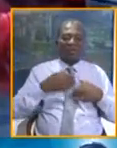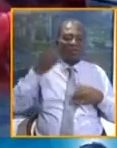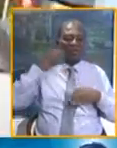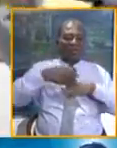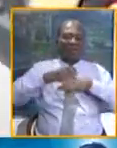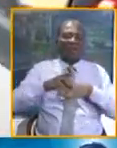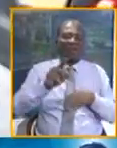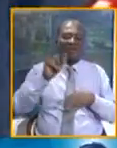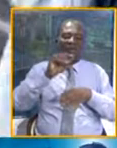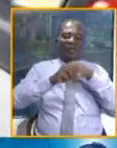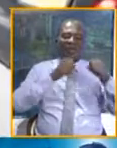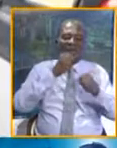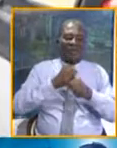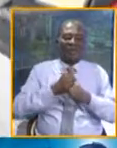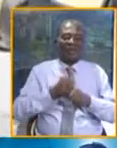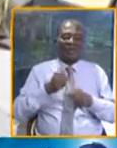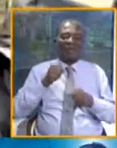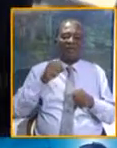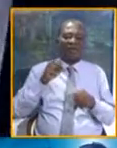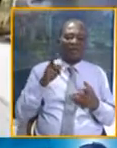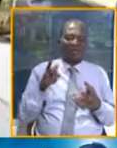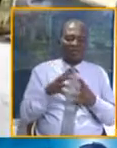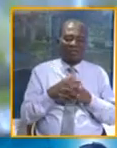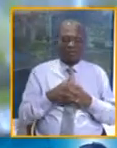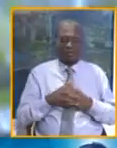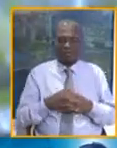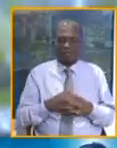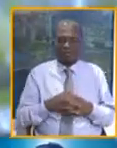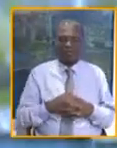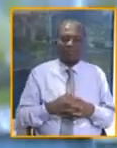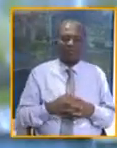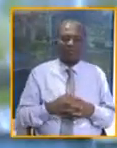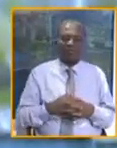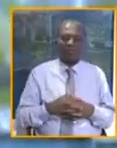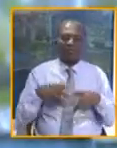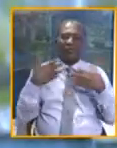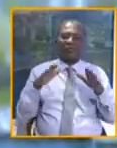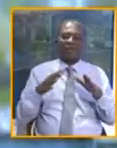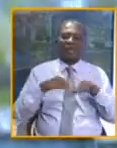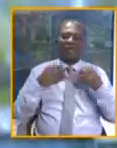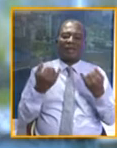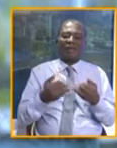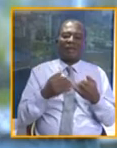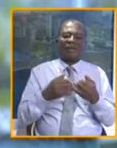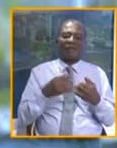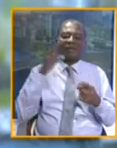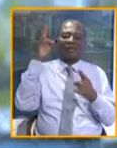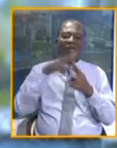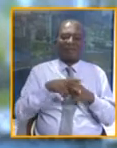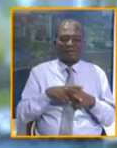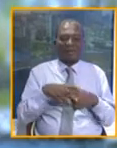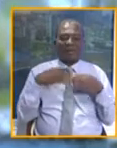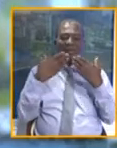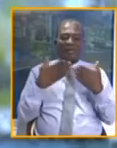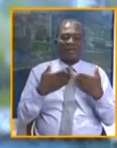le pays à la suite des attentats du 11 septembre 2001. C'est la fin de ces rendez-vous d'information. Merci